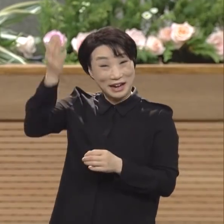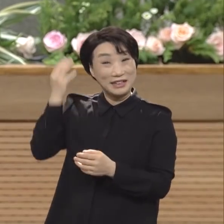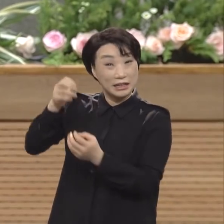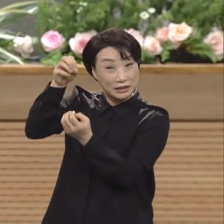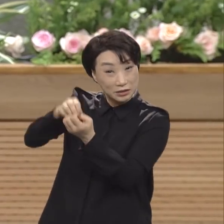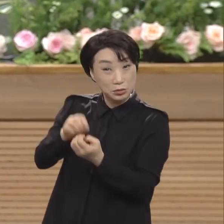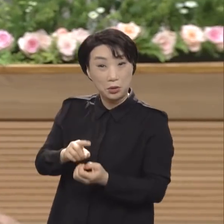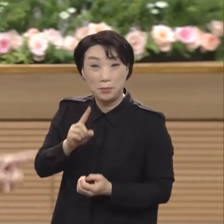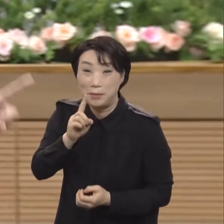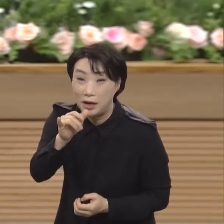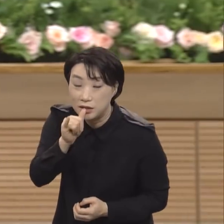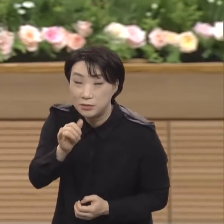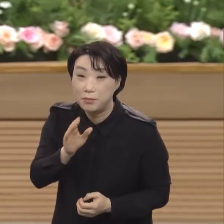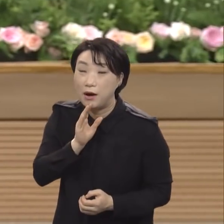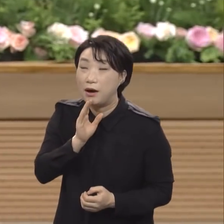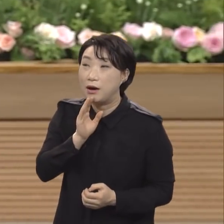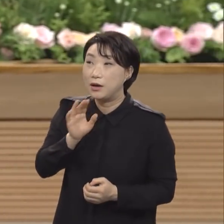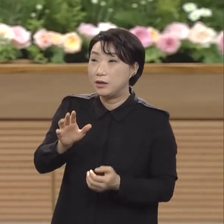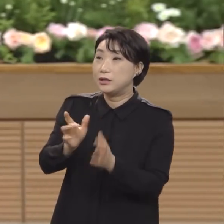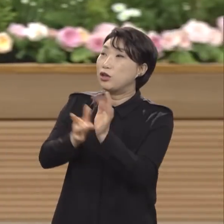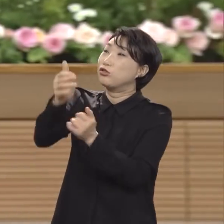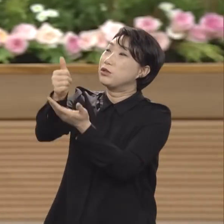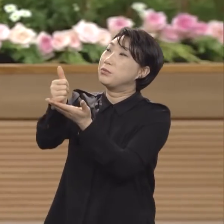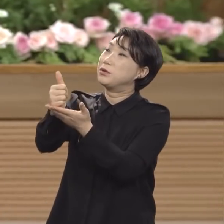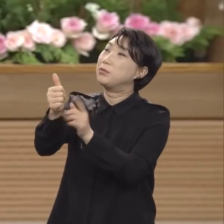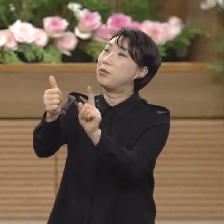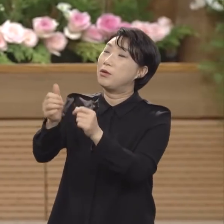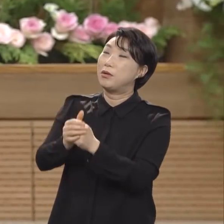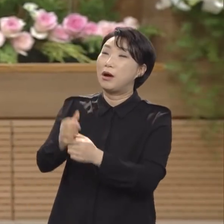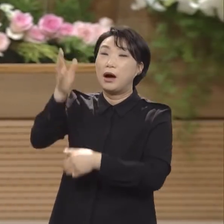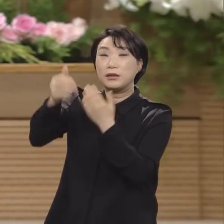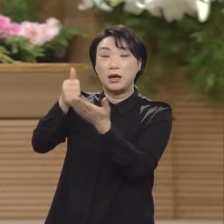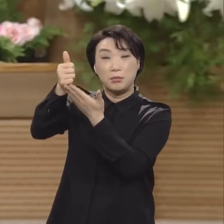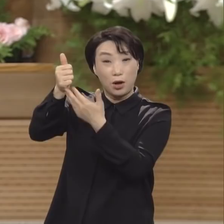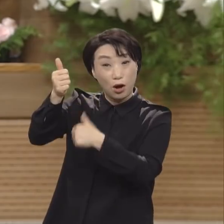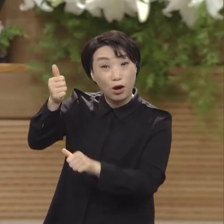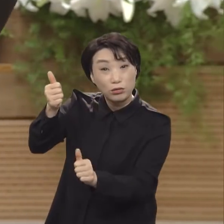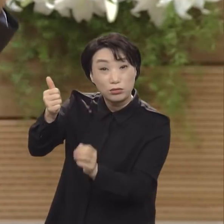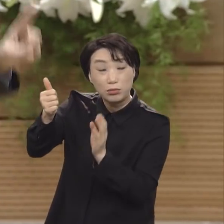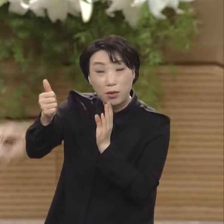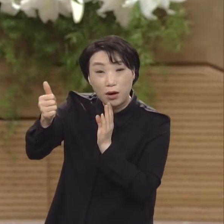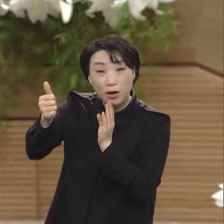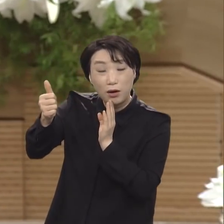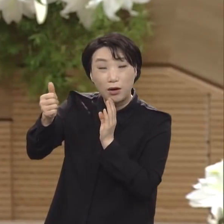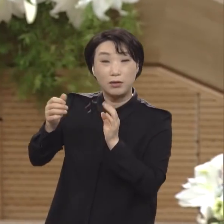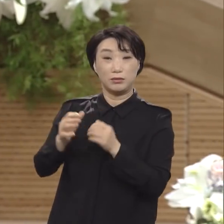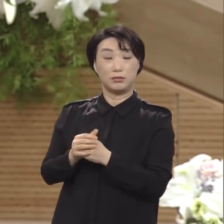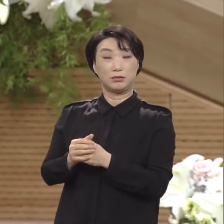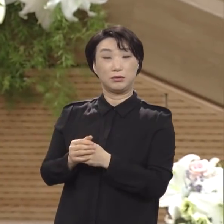의하면 우리 주님은 하나님의